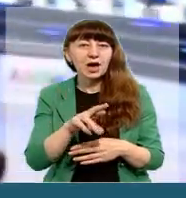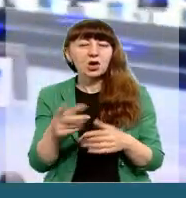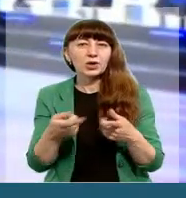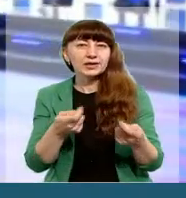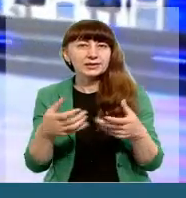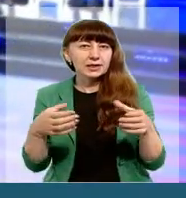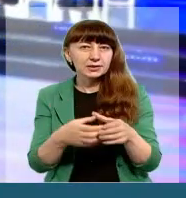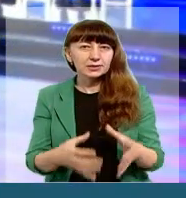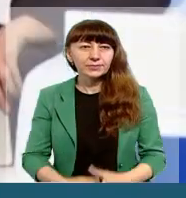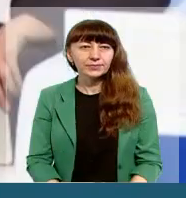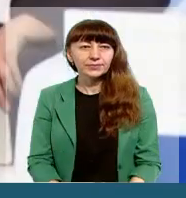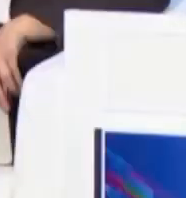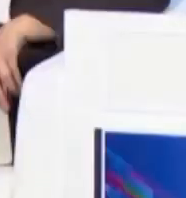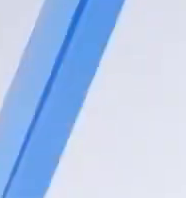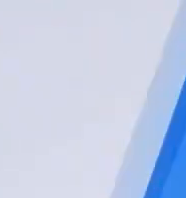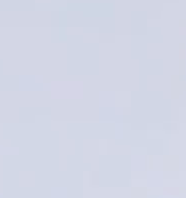медиа-организаций.